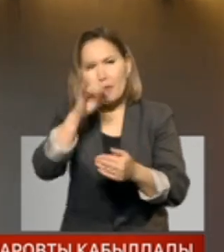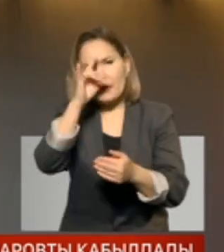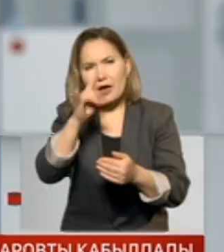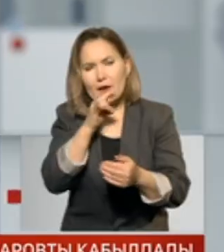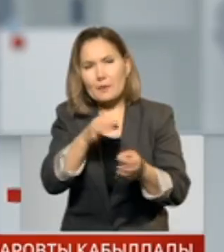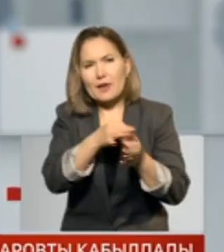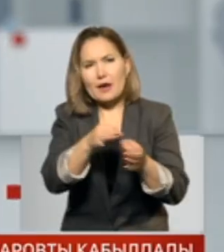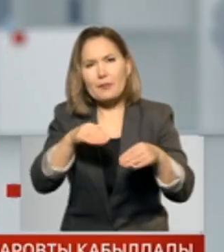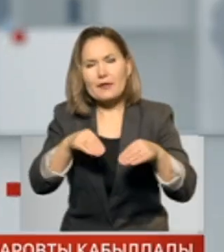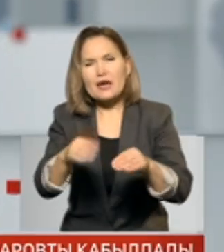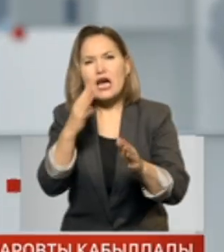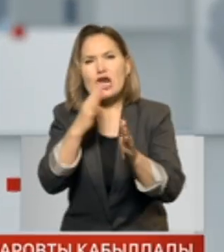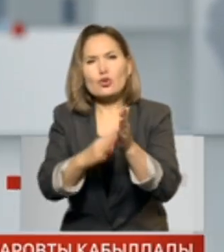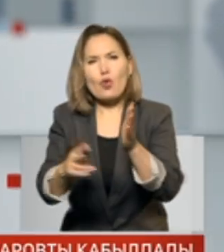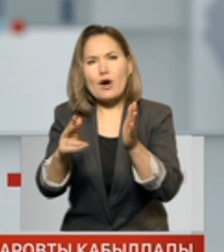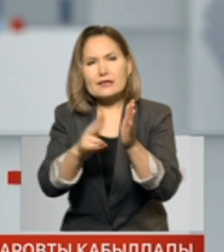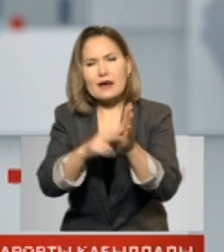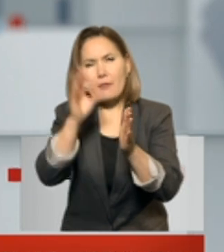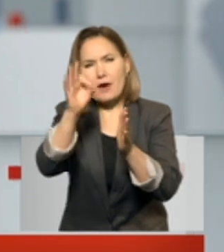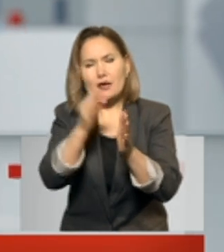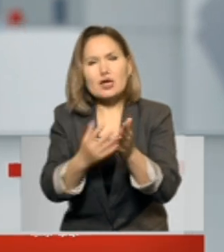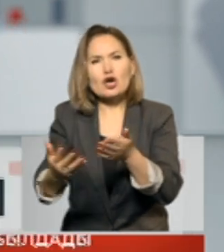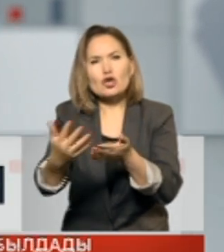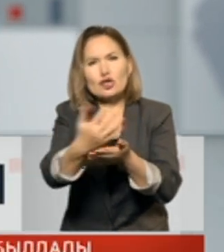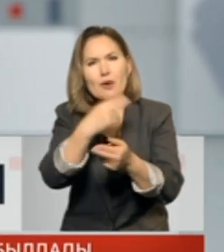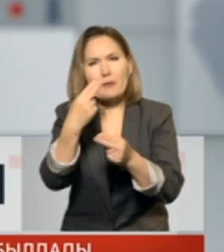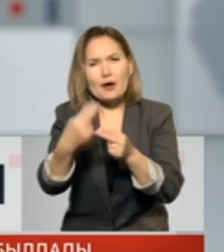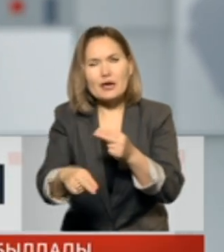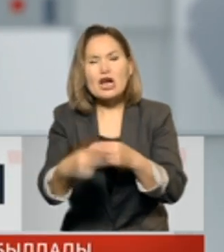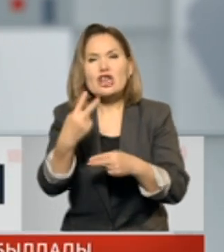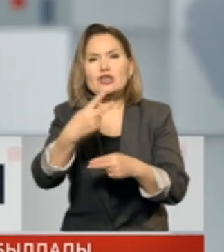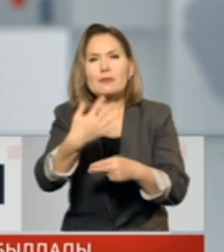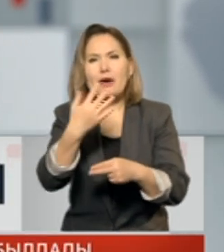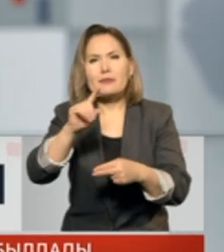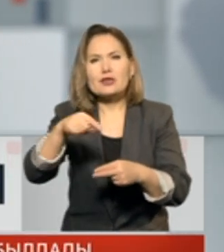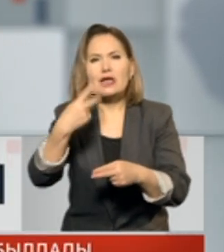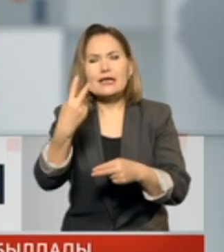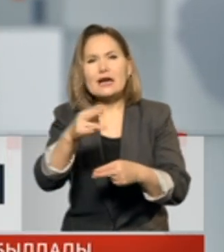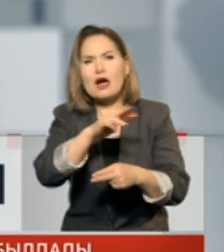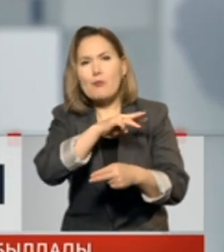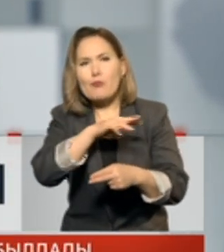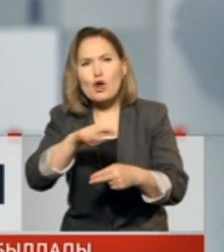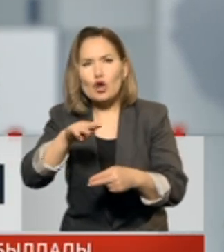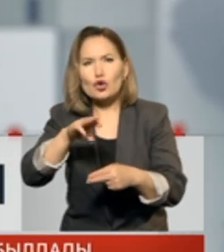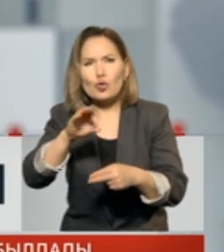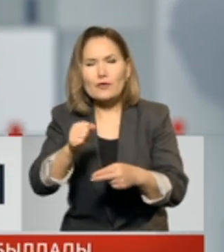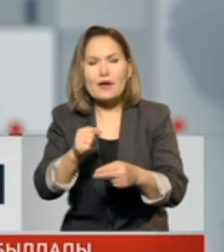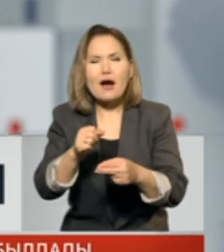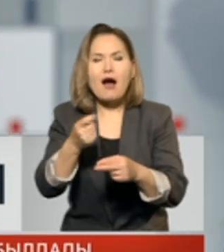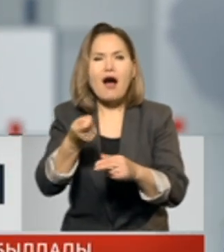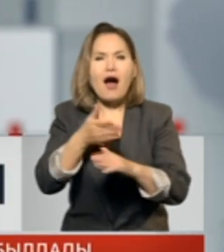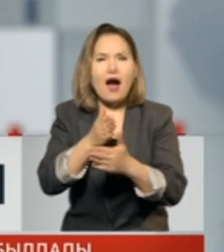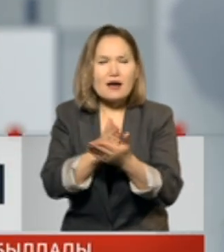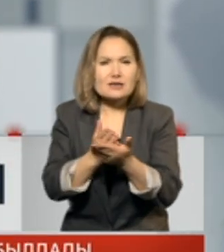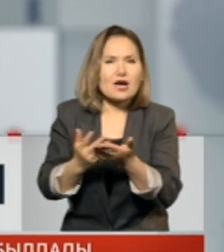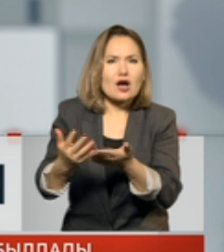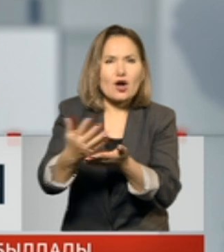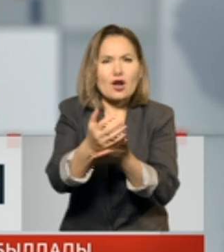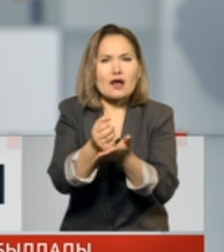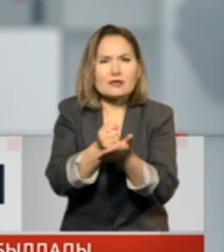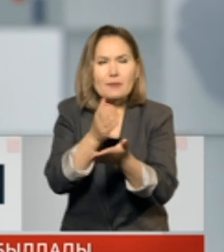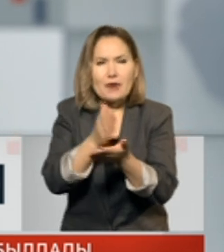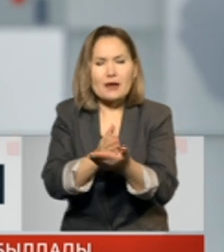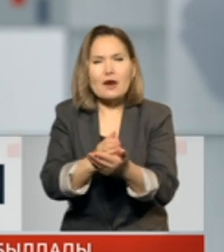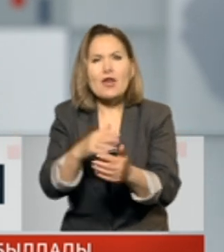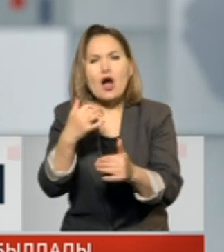ел бойынша егіннің 98% жиналып, 25,2 миллион тонна астық бастырылған. Орташа өнімділік